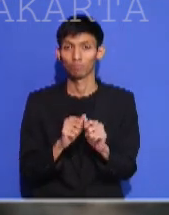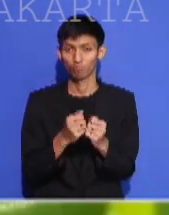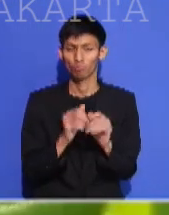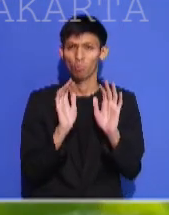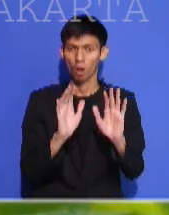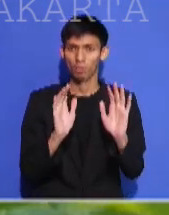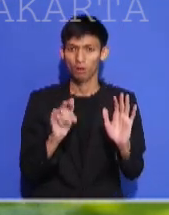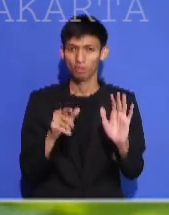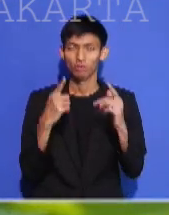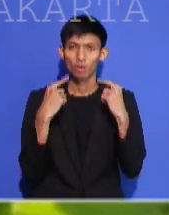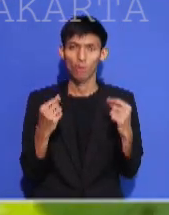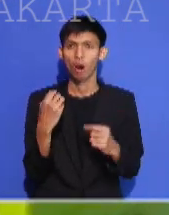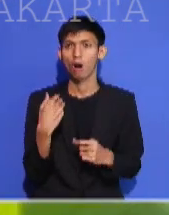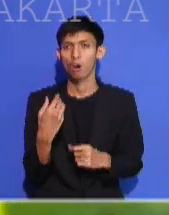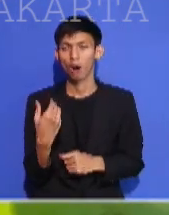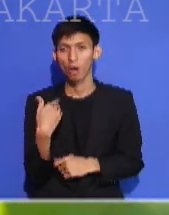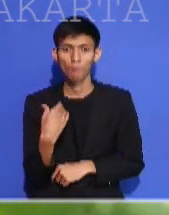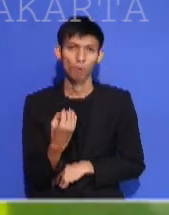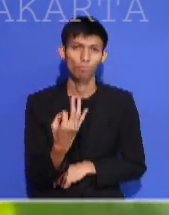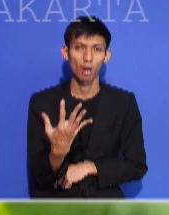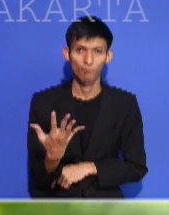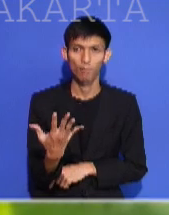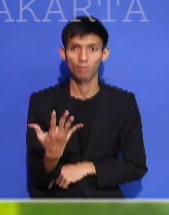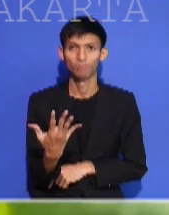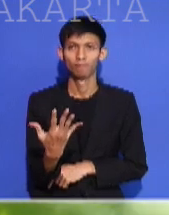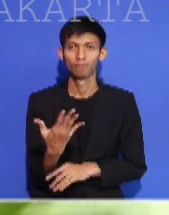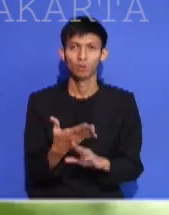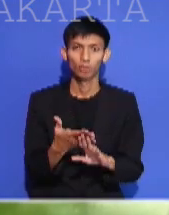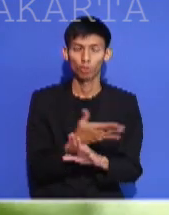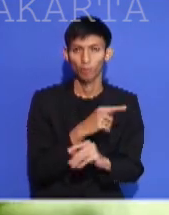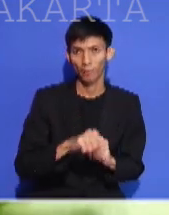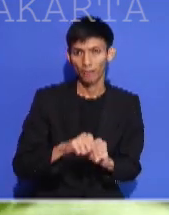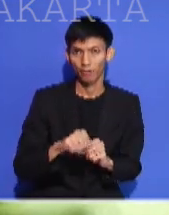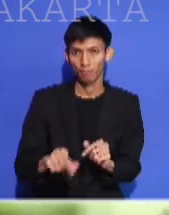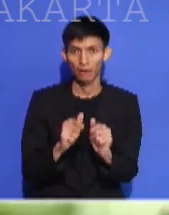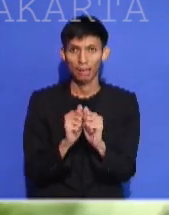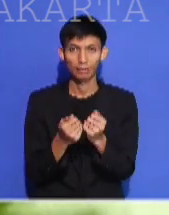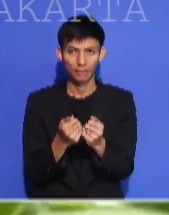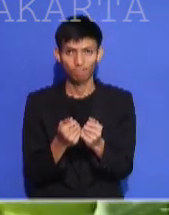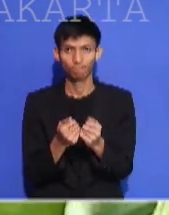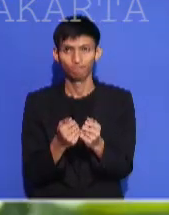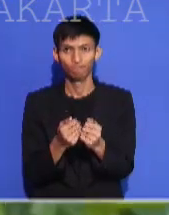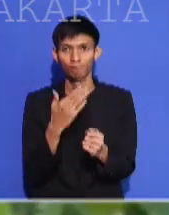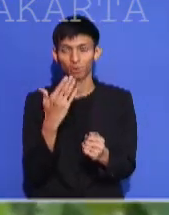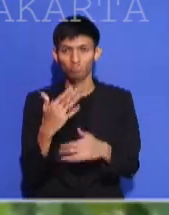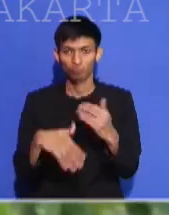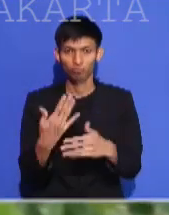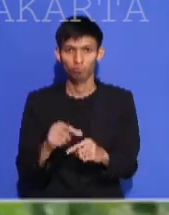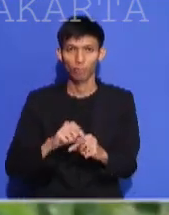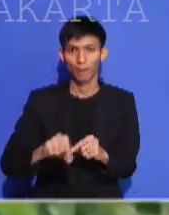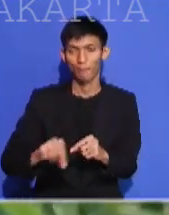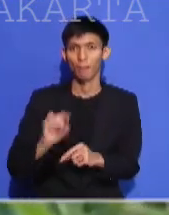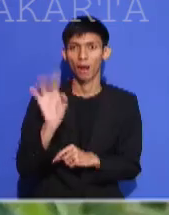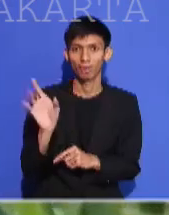watawis 2 iji kacang kemawon. Saderengipun dipun tanemi kacang, lahan menika saderengipun dipun ginakaken kangge nanem maneka werni taneman